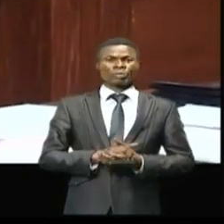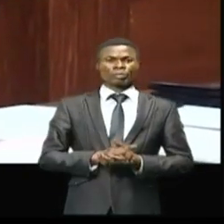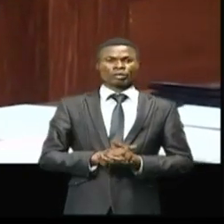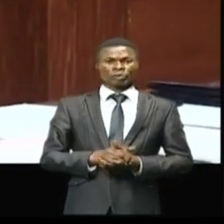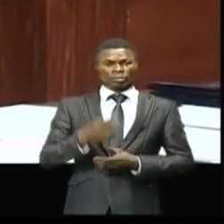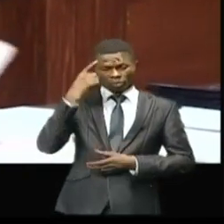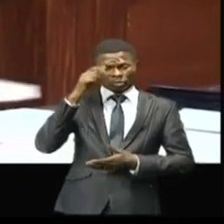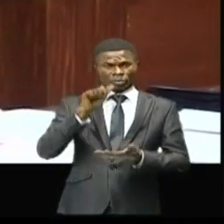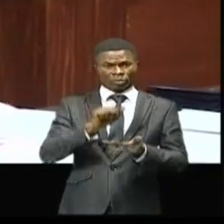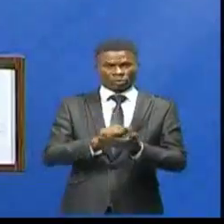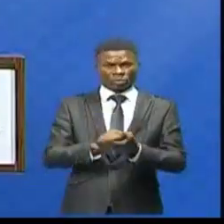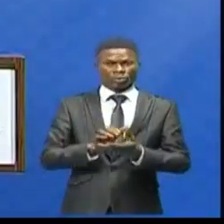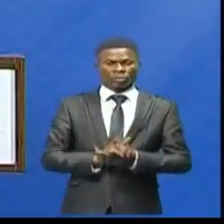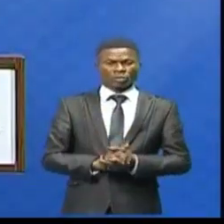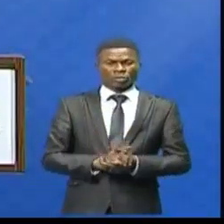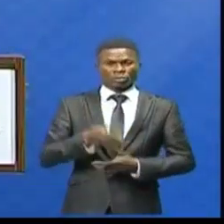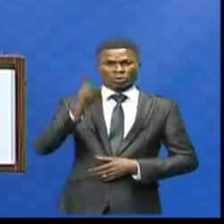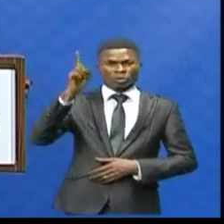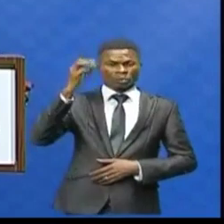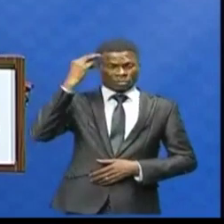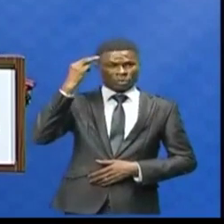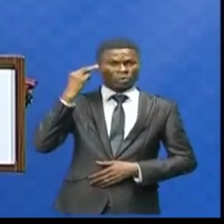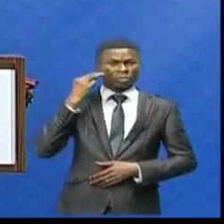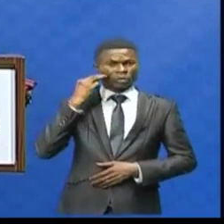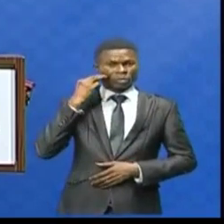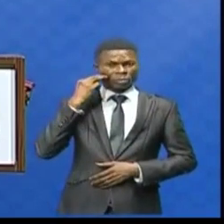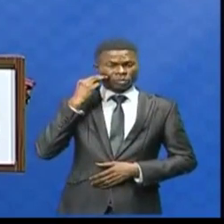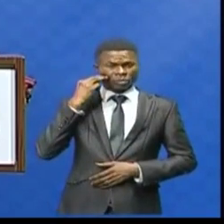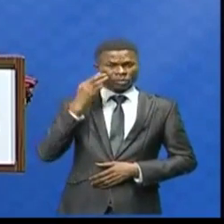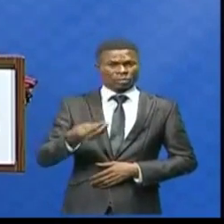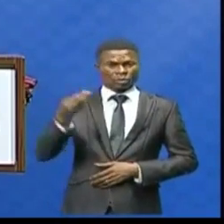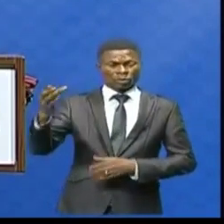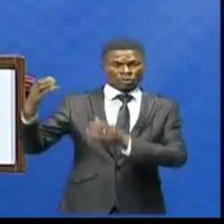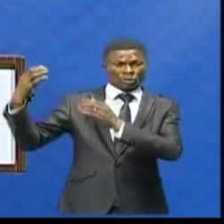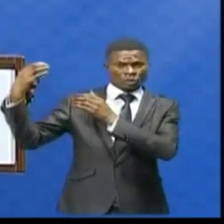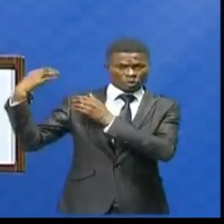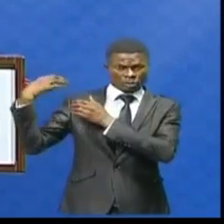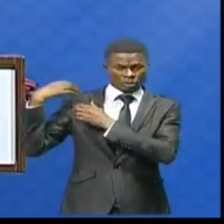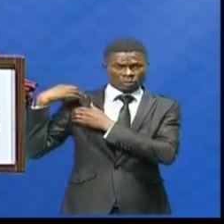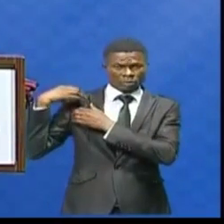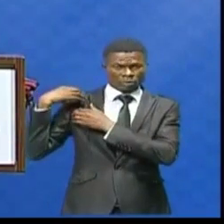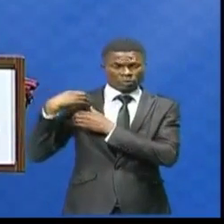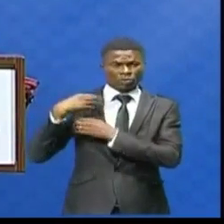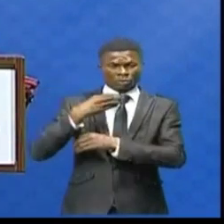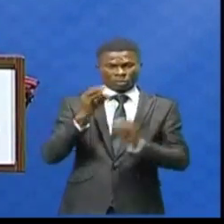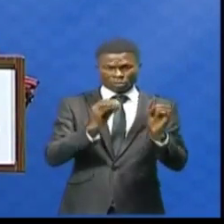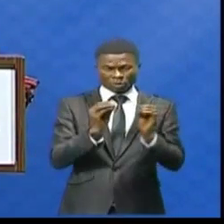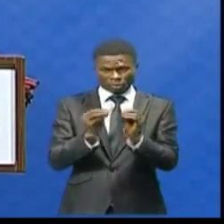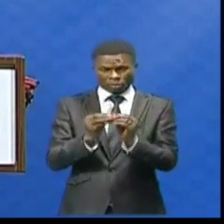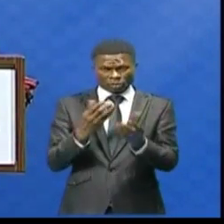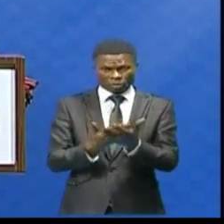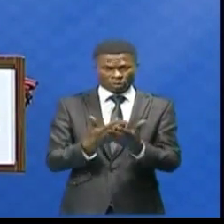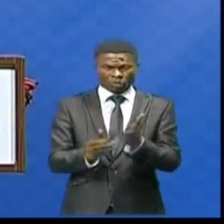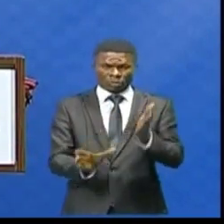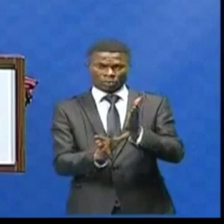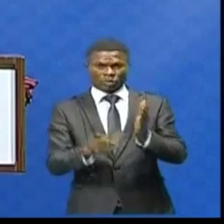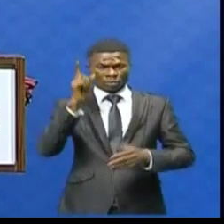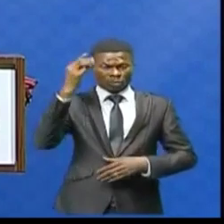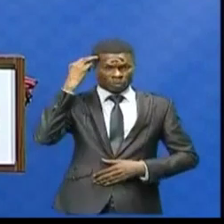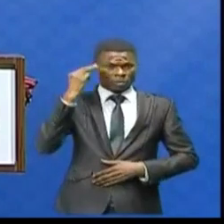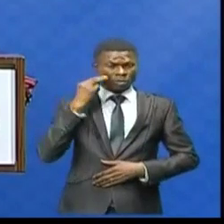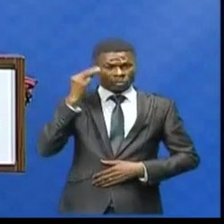à cet effet les premiers ministres a été chargé de réunir en urgence les vices Premier ministre